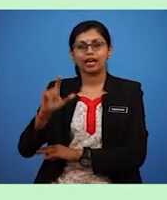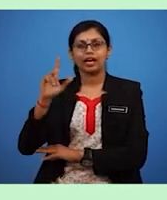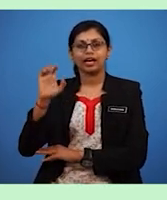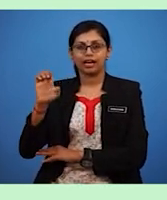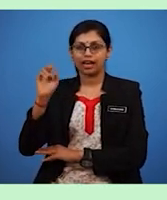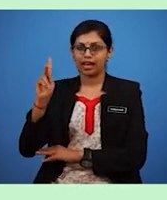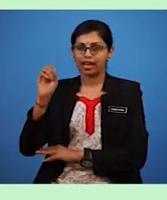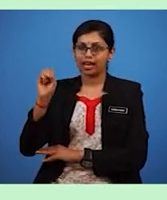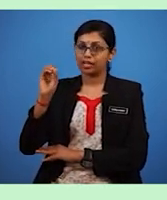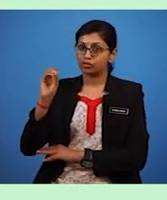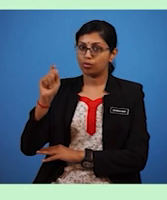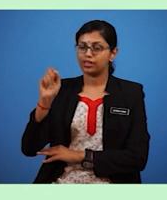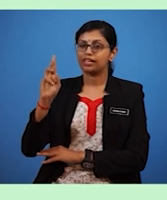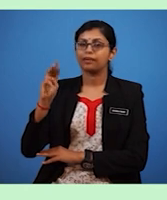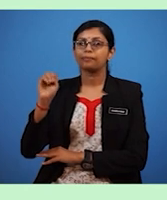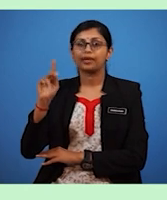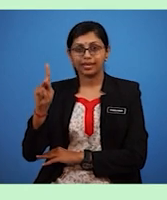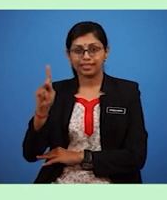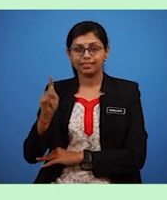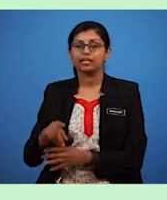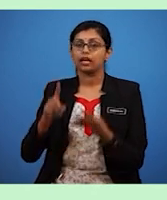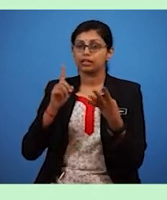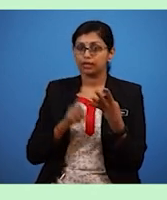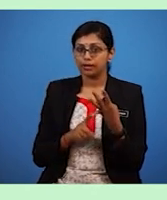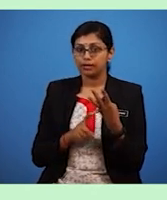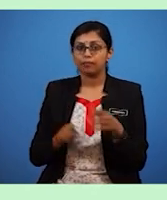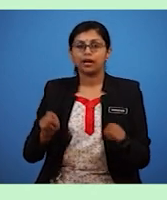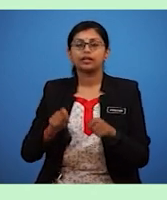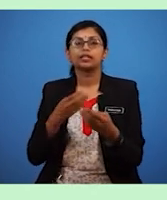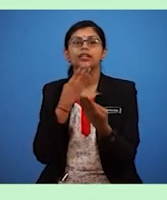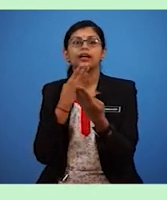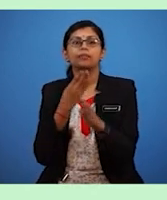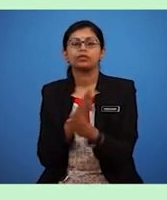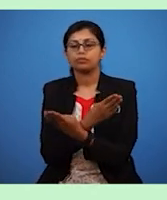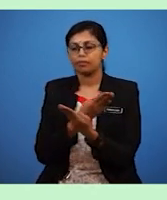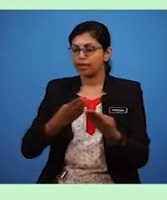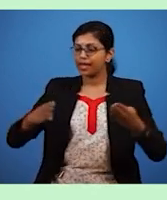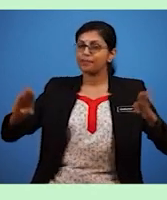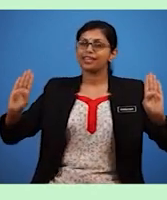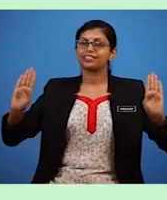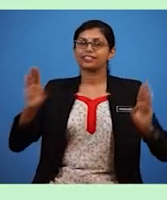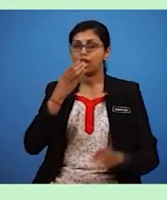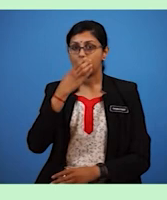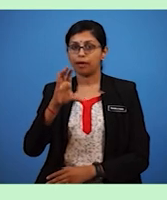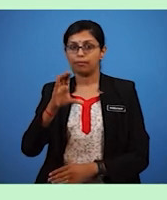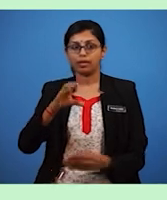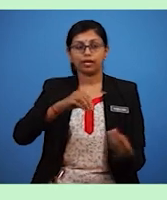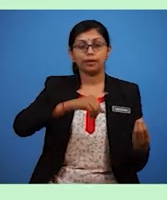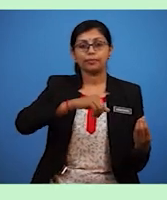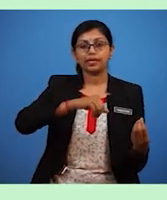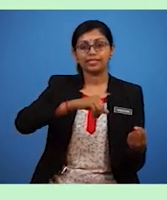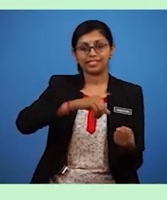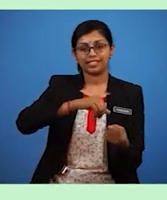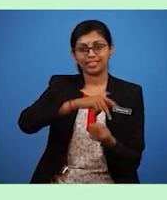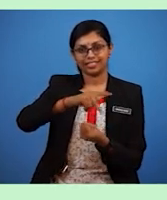eksotermik. Keempat, tindak balas membebaskan haba ke persekitaran.